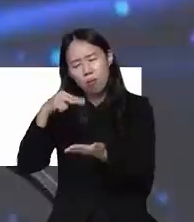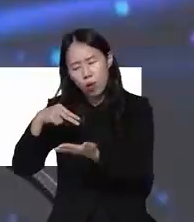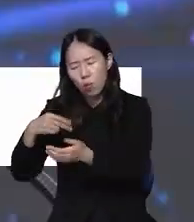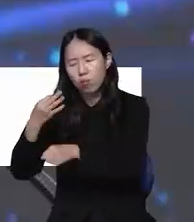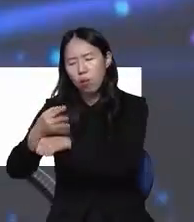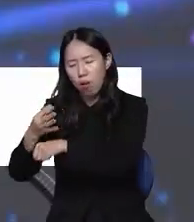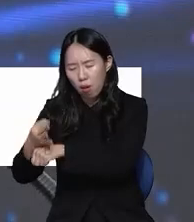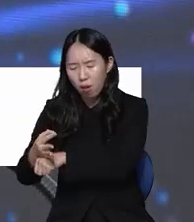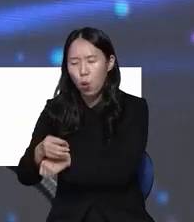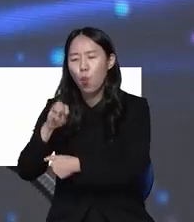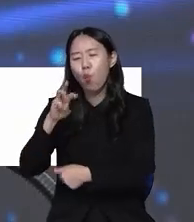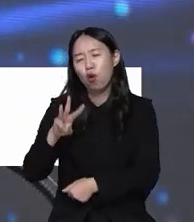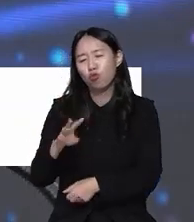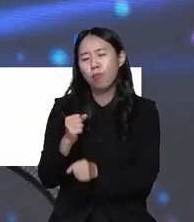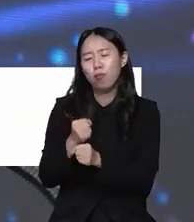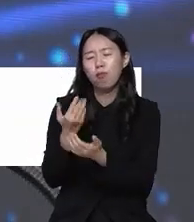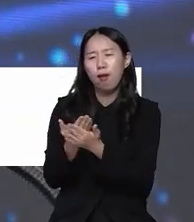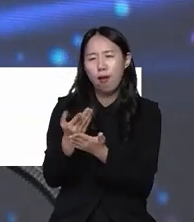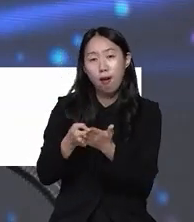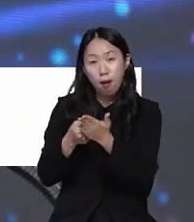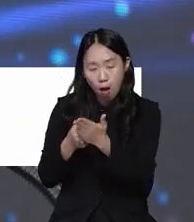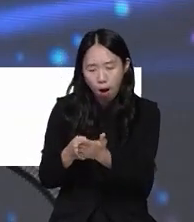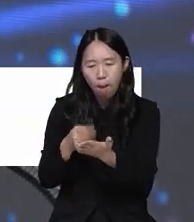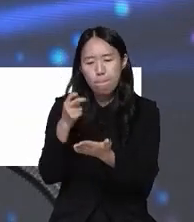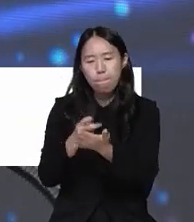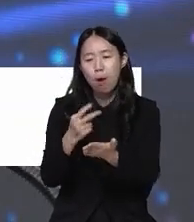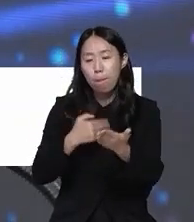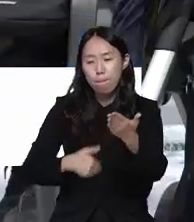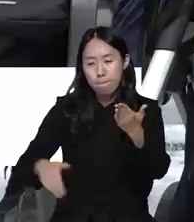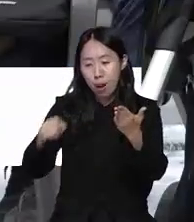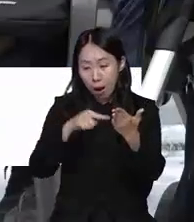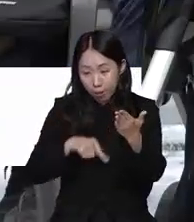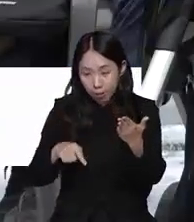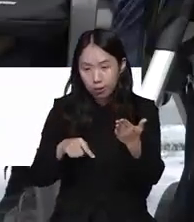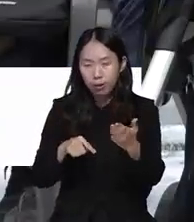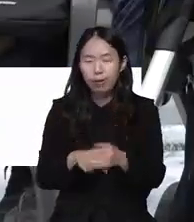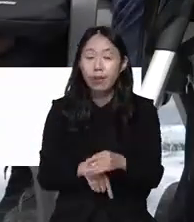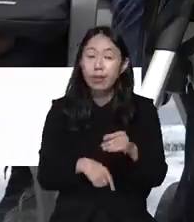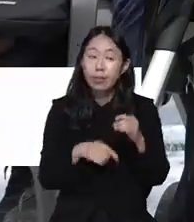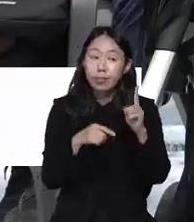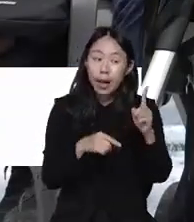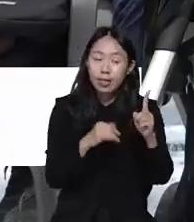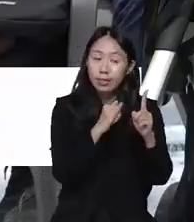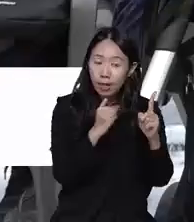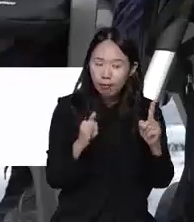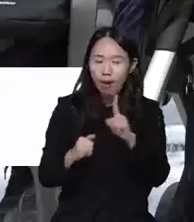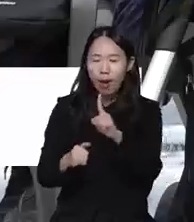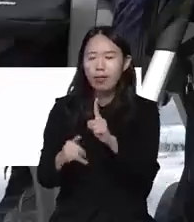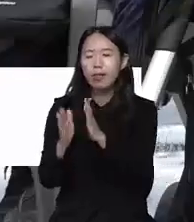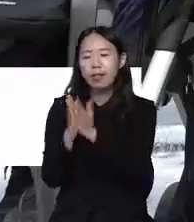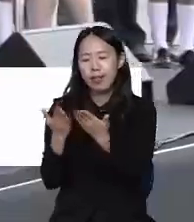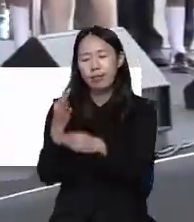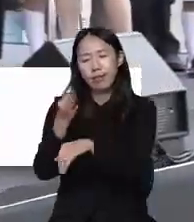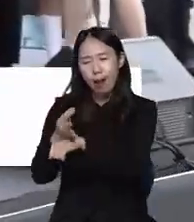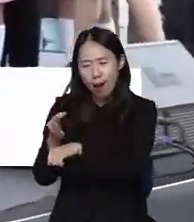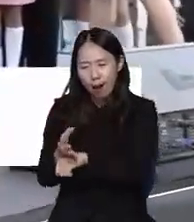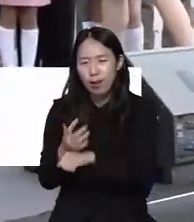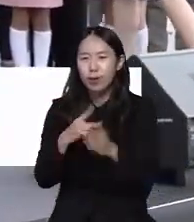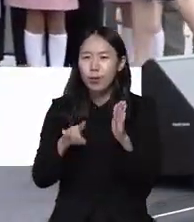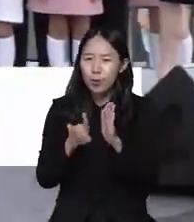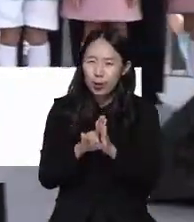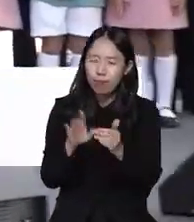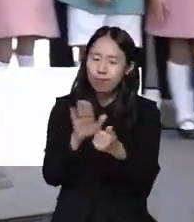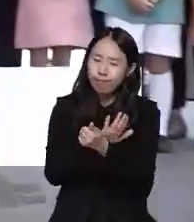광주를 만들어달라고 요청했다며 현행법 안에서 매년 시민 한 명이 책 한 권을 살 수 있는 바우처